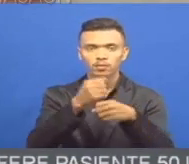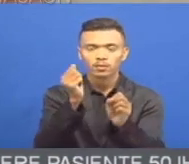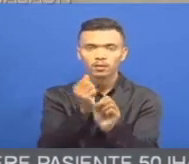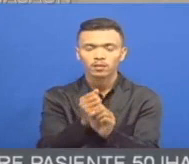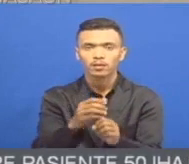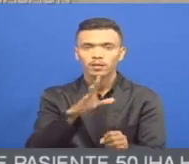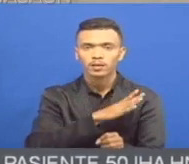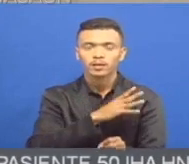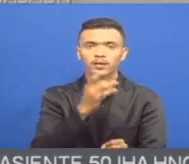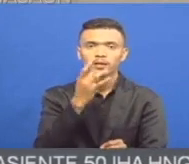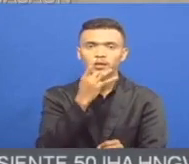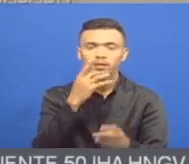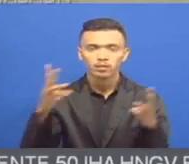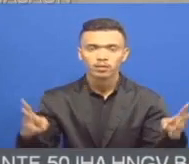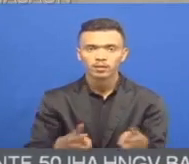obe israel ne atu